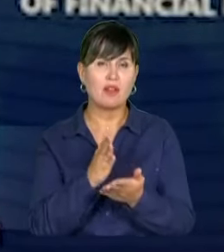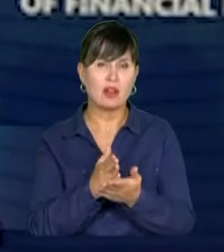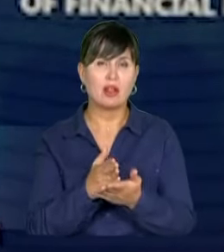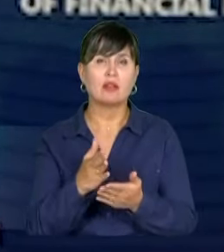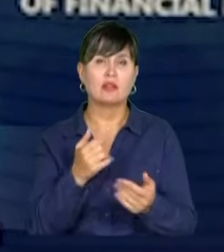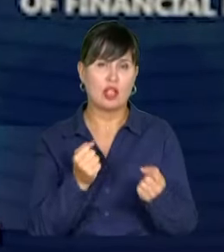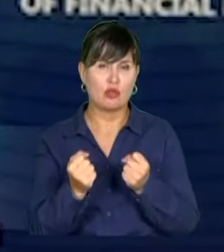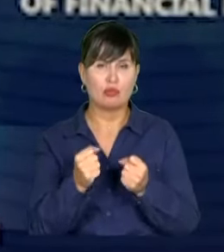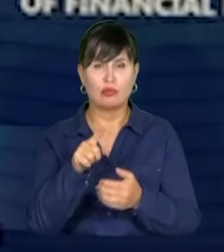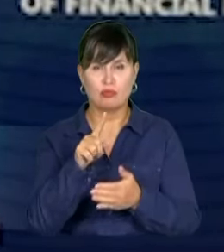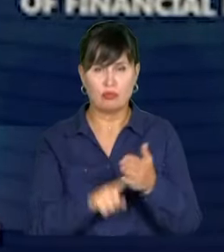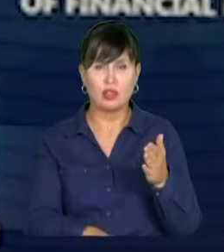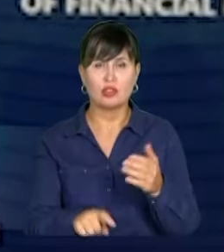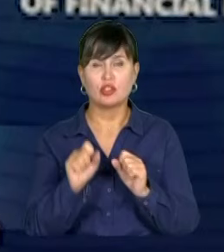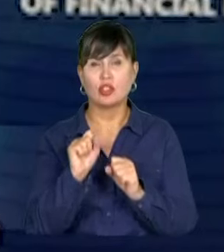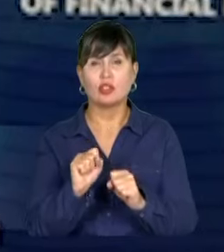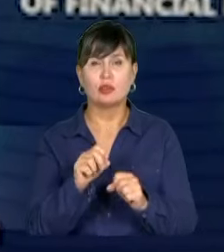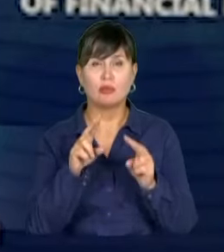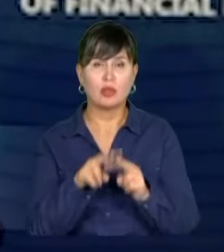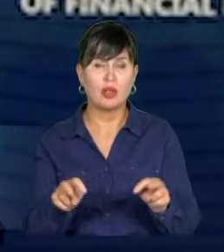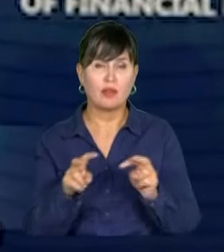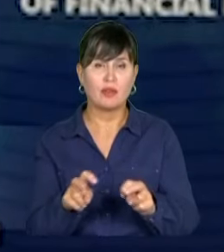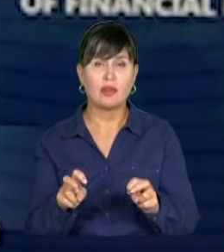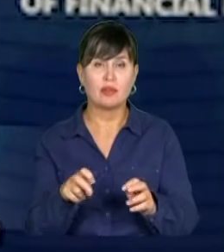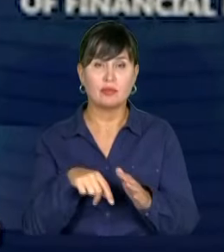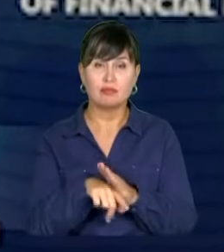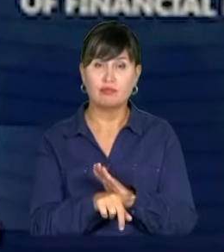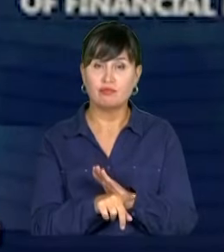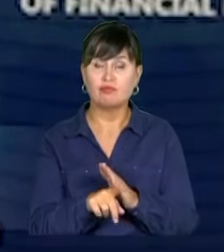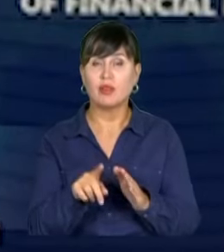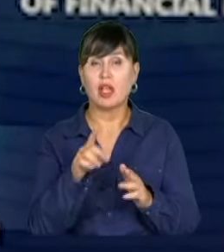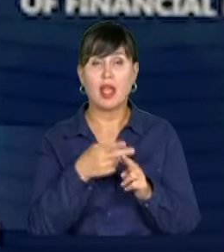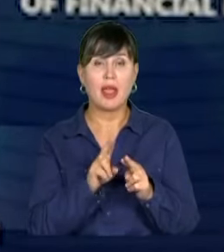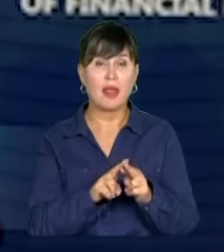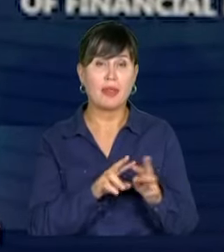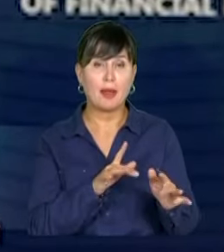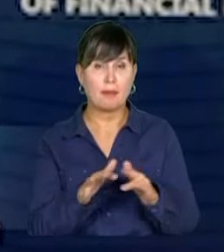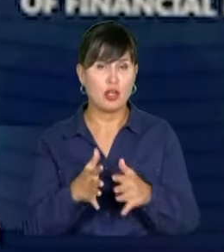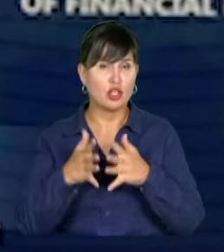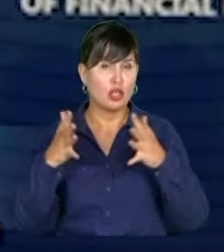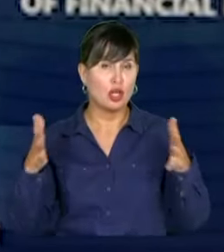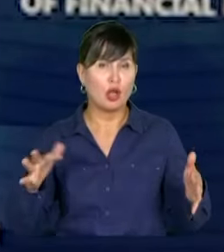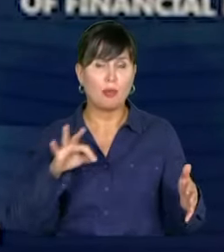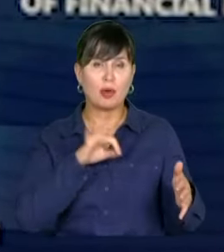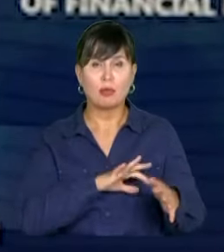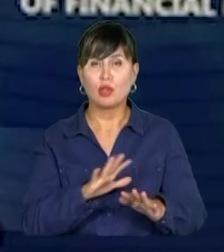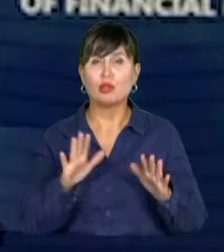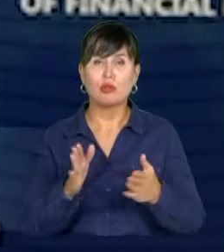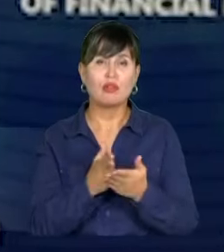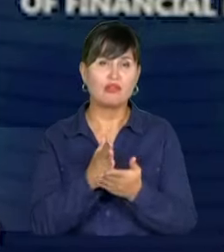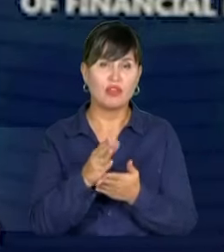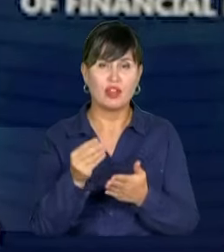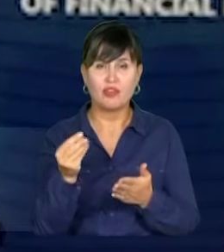методом защиты при проверке личности на основе криптографии. Этот метод уже широко применяется не только в сфере